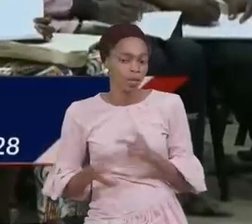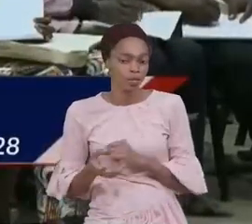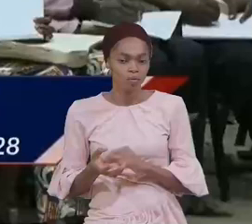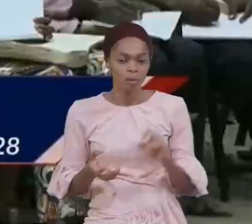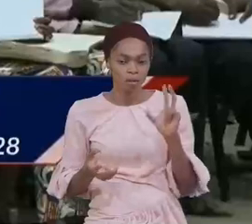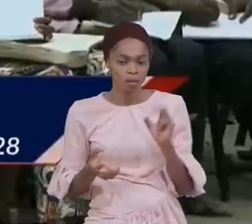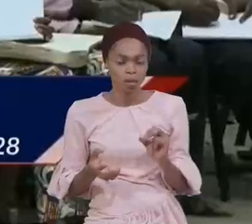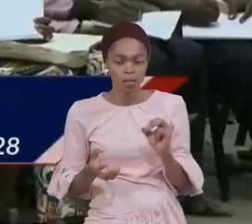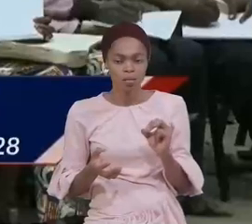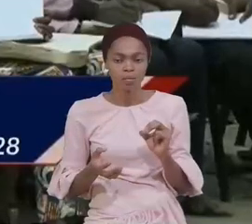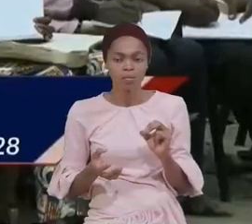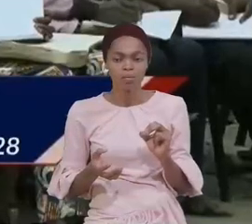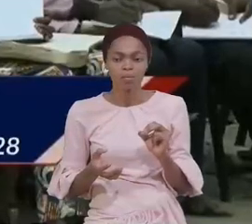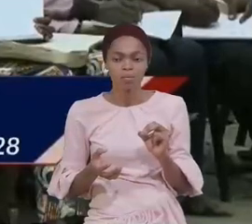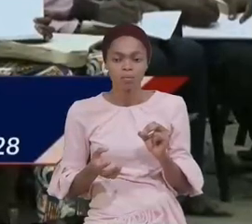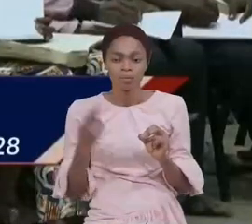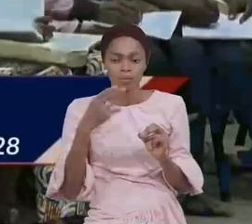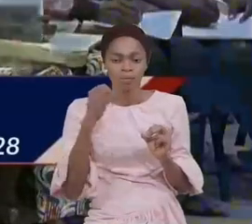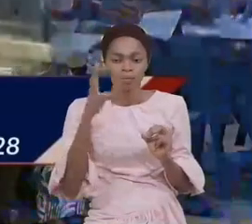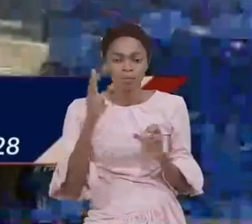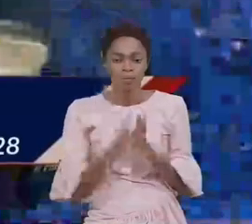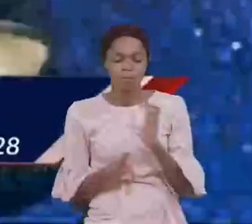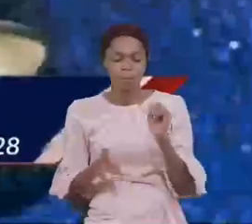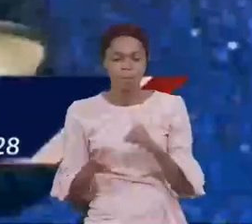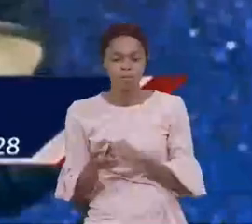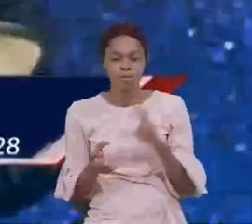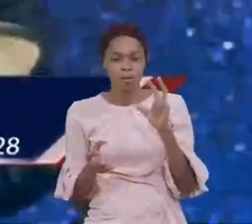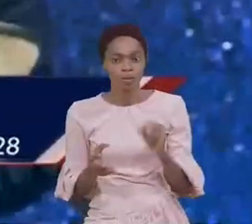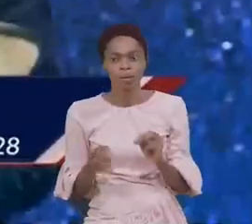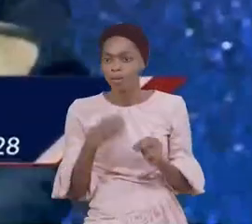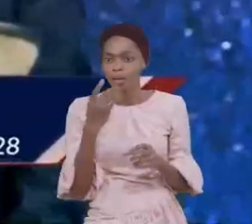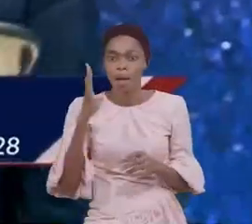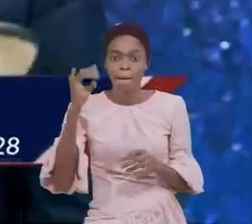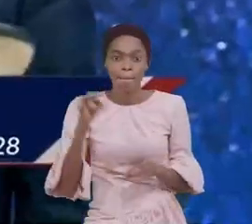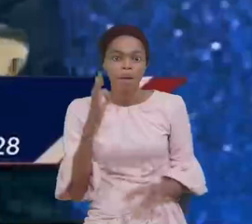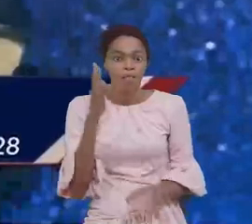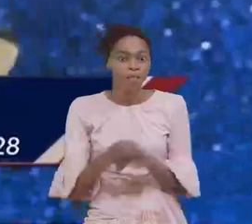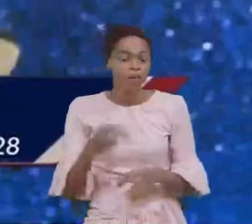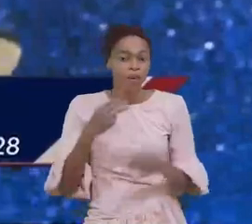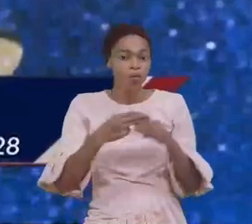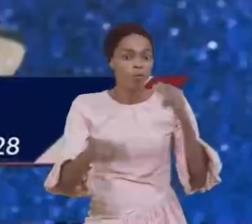Hébreux 11. 30. Hébreux 11, 30.